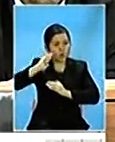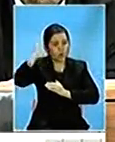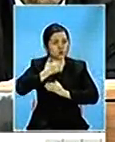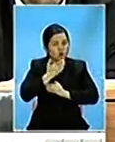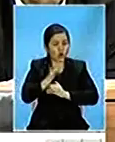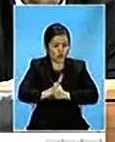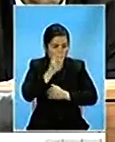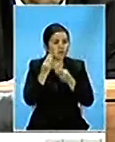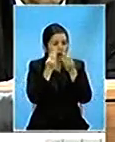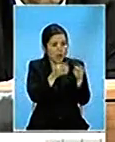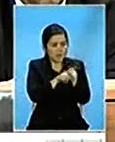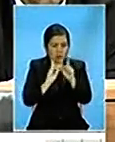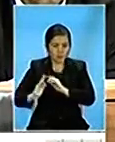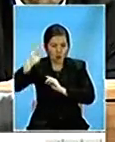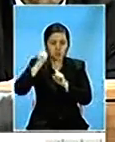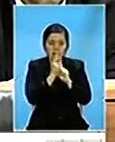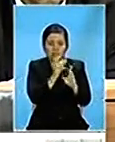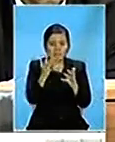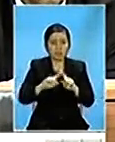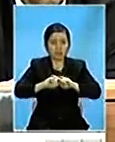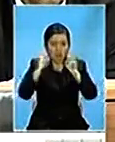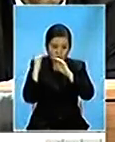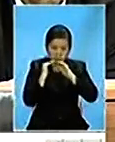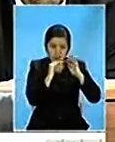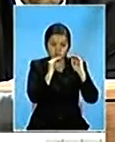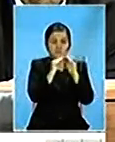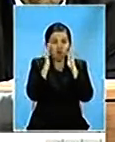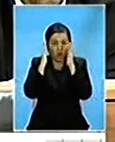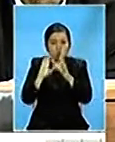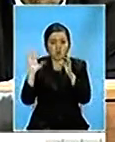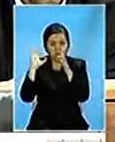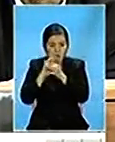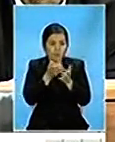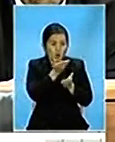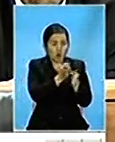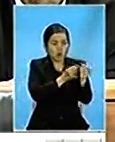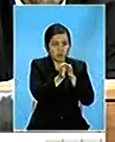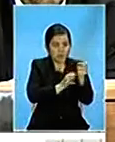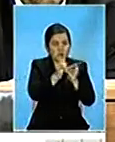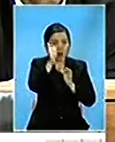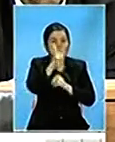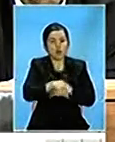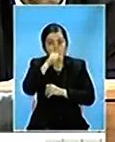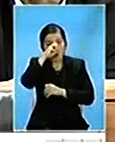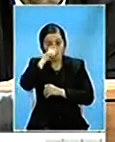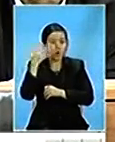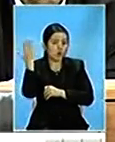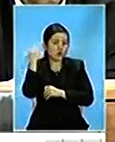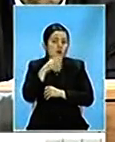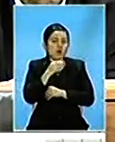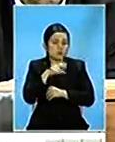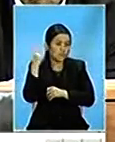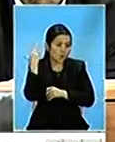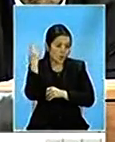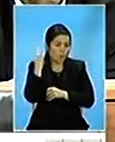ราก็ให้เกียรตินะครับเราไม่ได้ลุกขึ้นประท้วงแต่ต้องให้สิทธิ์ในการที่ให้คนเกี่ยวข้องเขาชี้แจงด้วยเพราะฉะนั้นการทดสอบน้ำเมื่อวานกทม.เขาก็ทำ